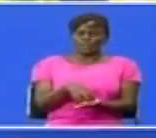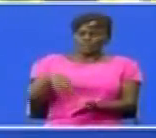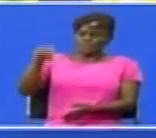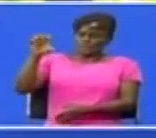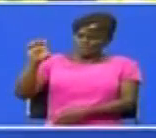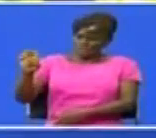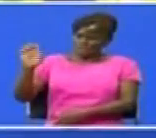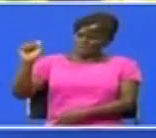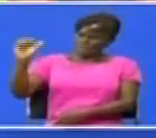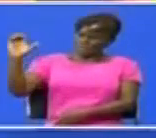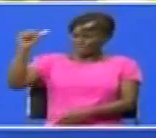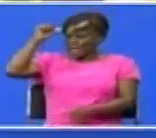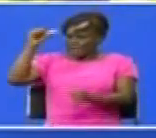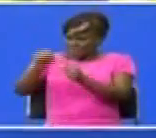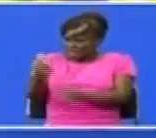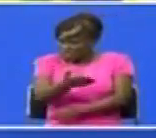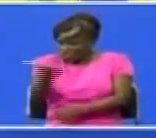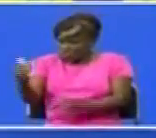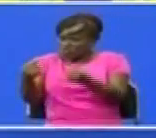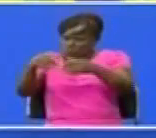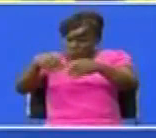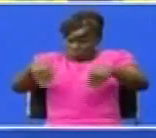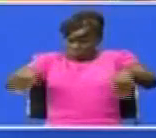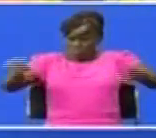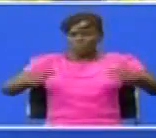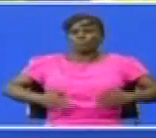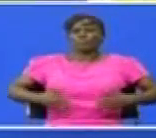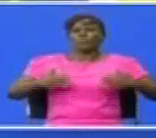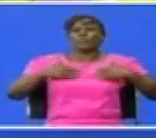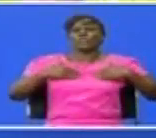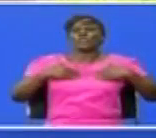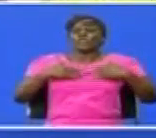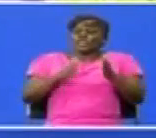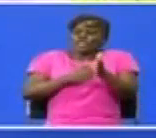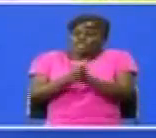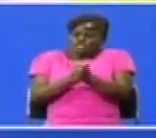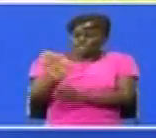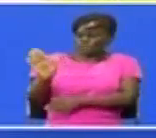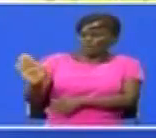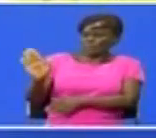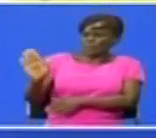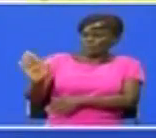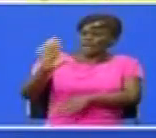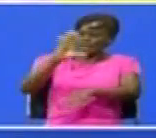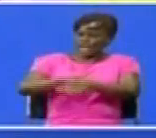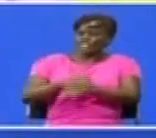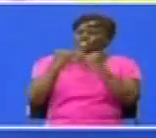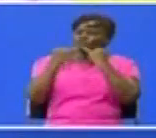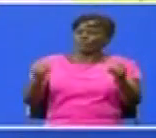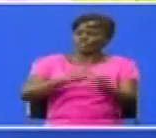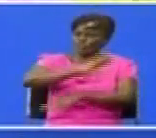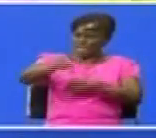EACC, let me remind you, are an independent body. And it is to your interest to pick information from